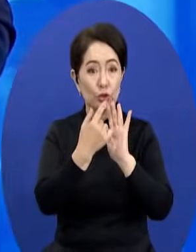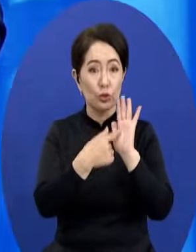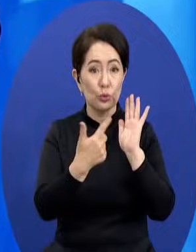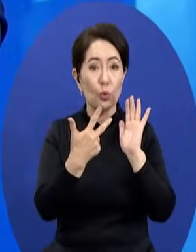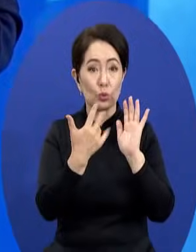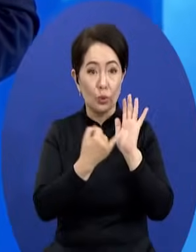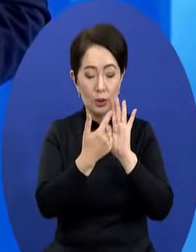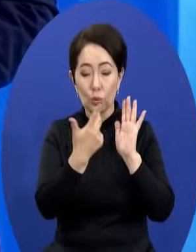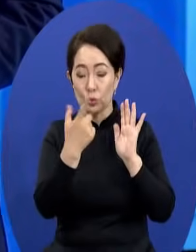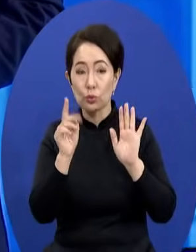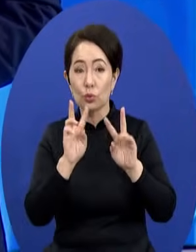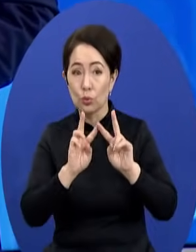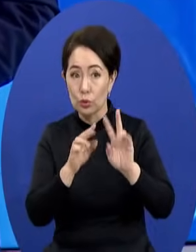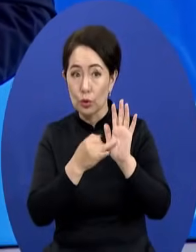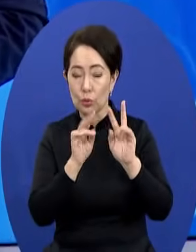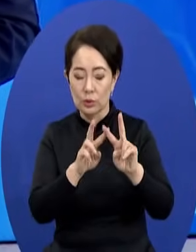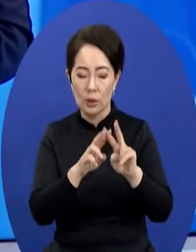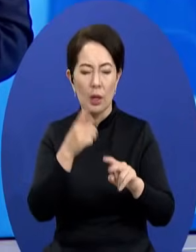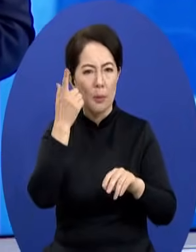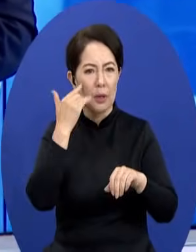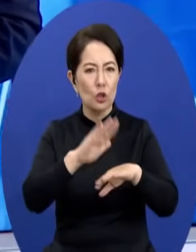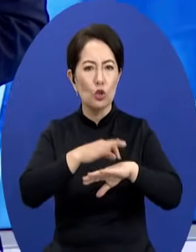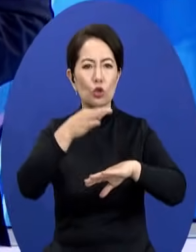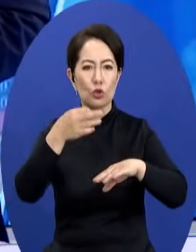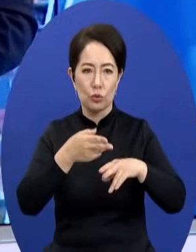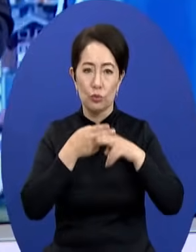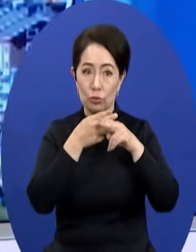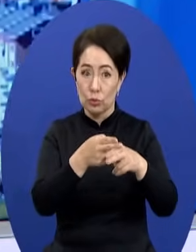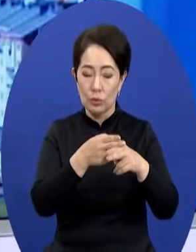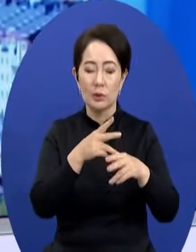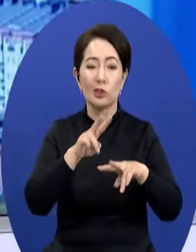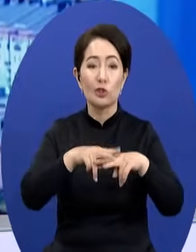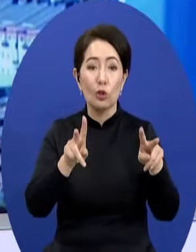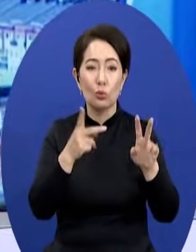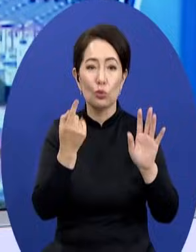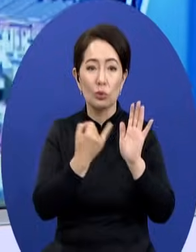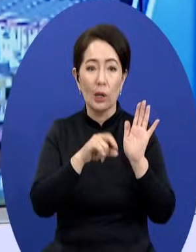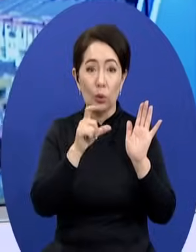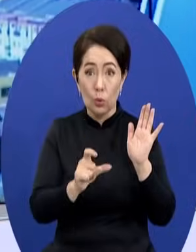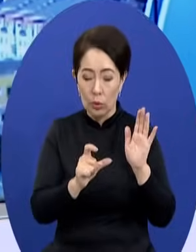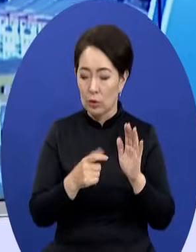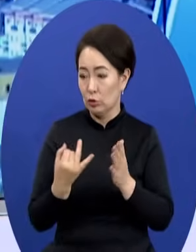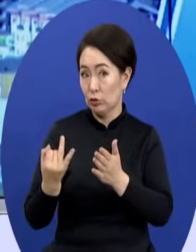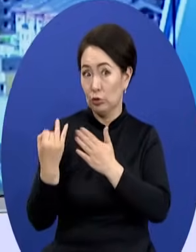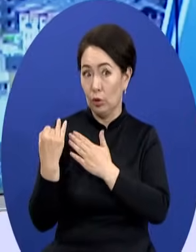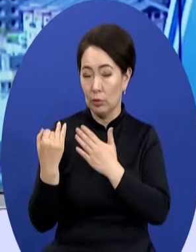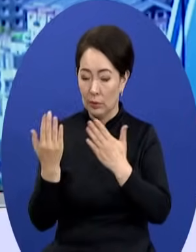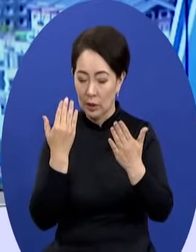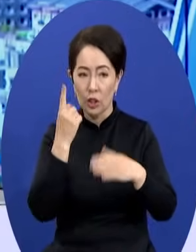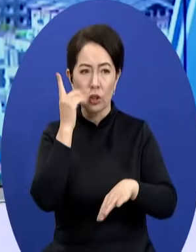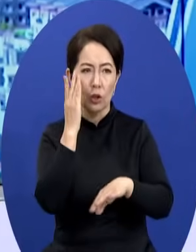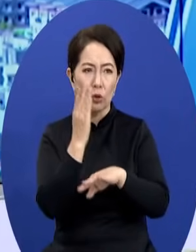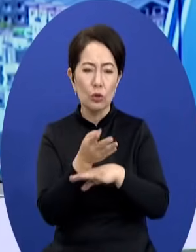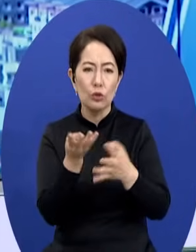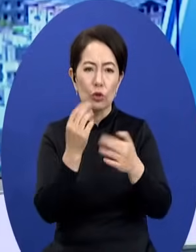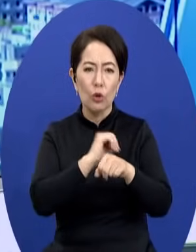Маргаашаас өршөөлийн хувь хэрэгжиж эхний ээлжинд 160 гаруй хоригдл суллагдана. Өмнөх 7 хоногтой харьцуулахад коронавирусын өдөр төртөгдөх